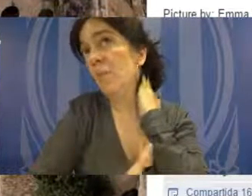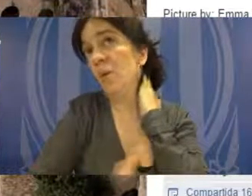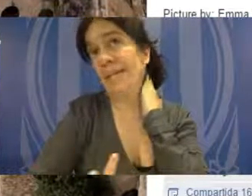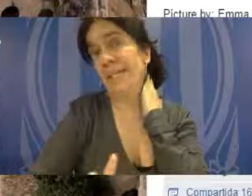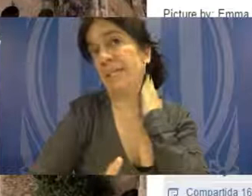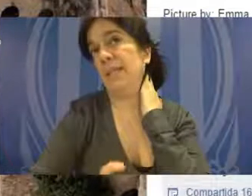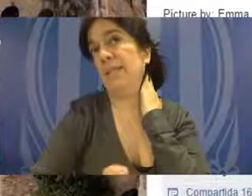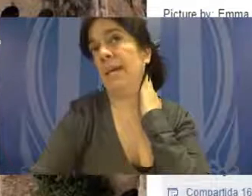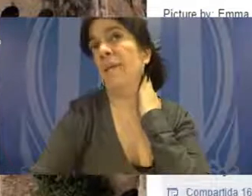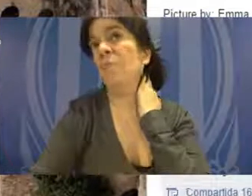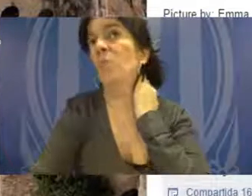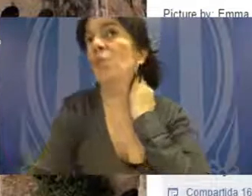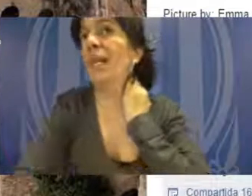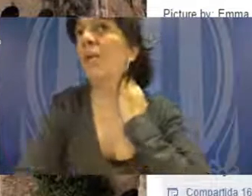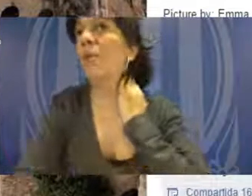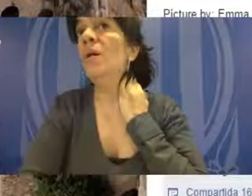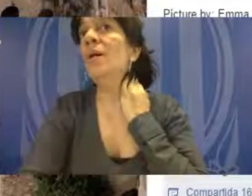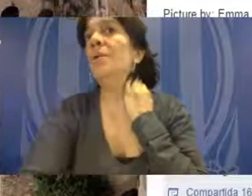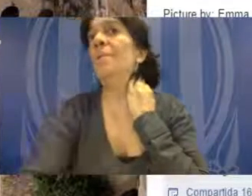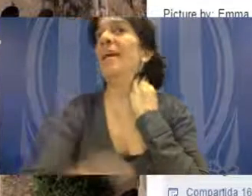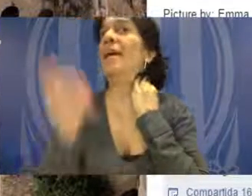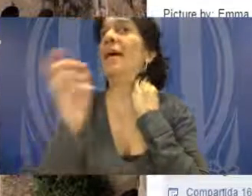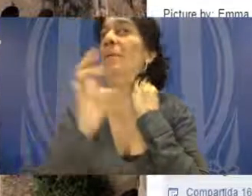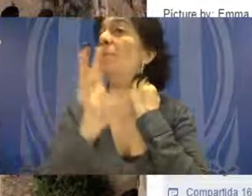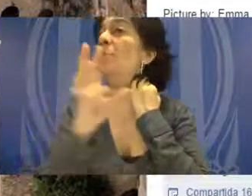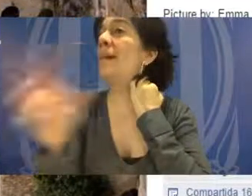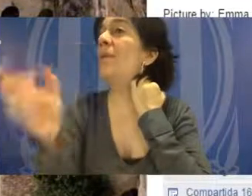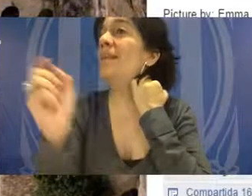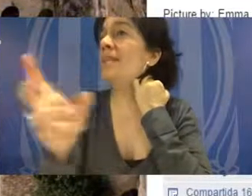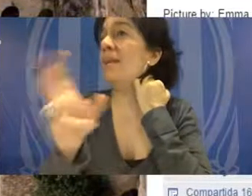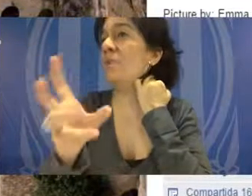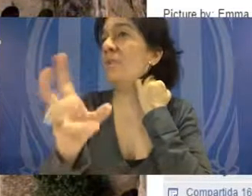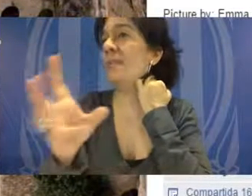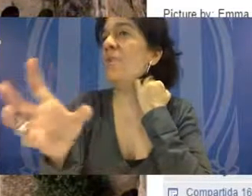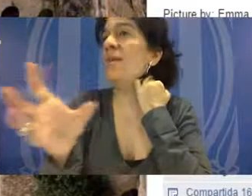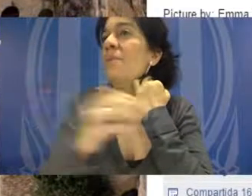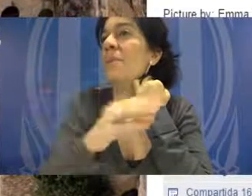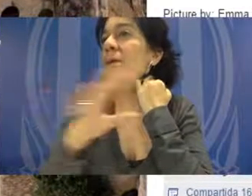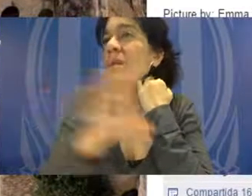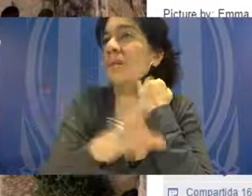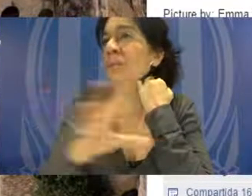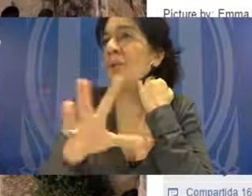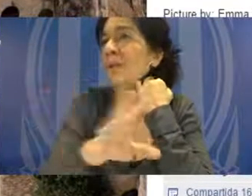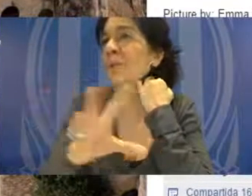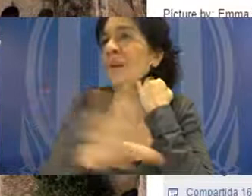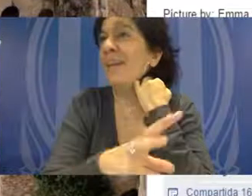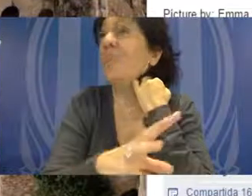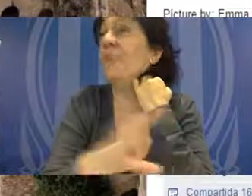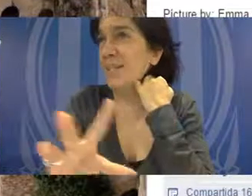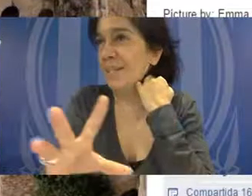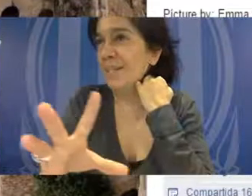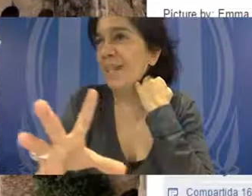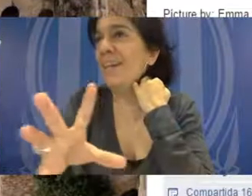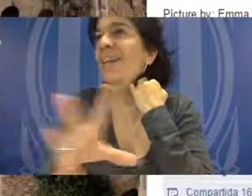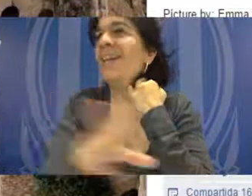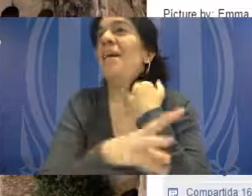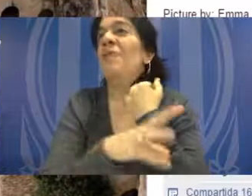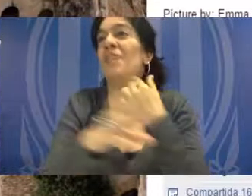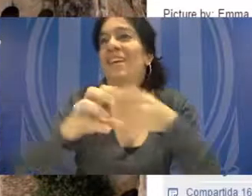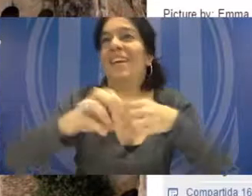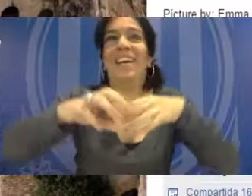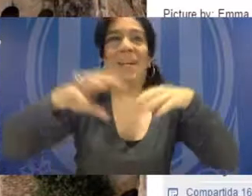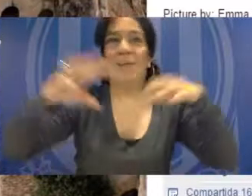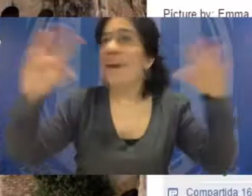tenir molt èxit. Ens agrada molt mostrar-lo, perquè el vam publicar a finals de l'any passat, quan hi va haver una temporada molt gran de pluges. I